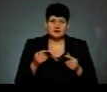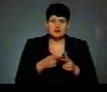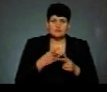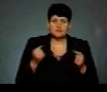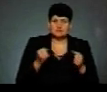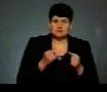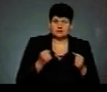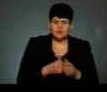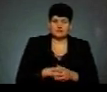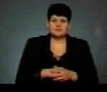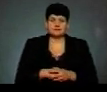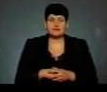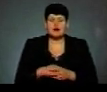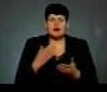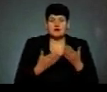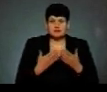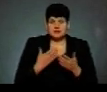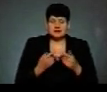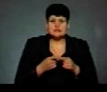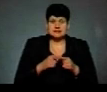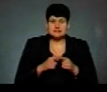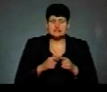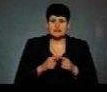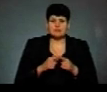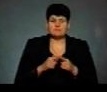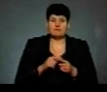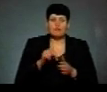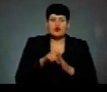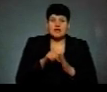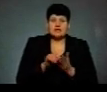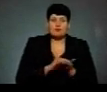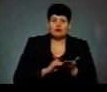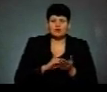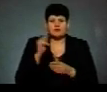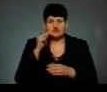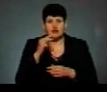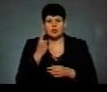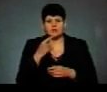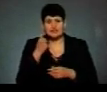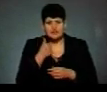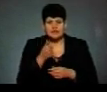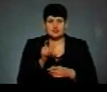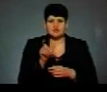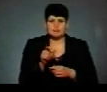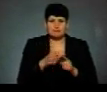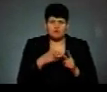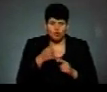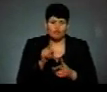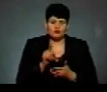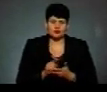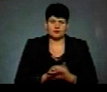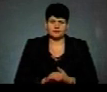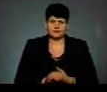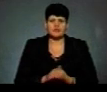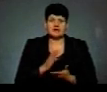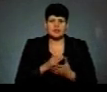двічі ж набираємо студентів. Тим не менше, таке поняття як повторне навчання, чи семестр, чи рік, воно обов'язково. Чи є